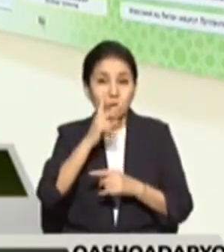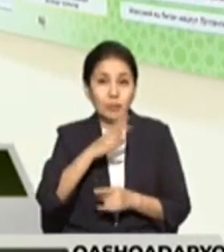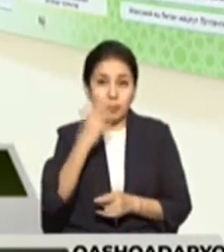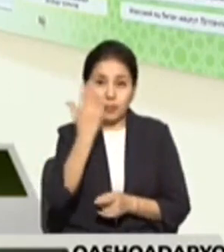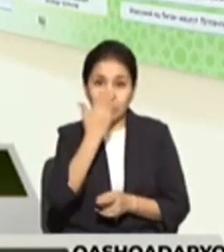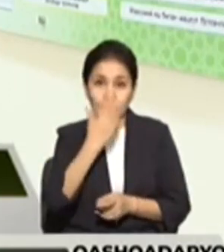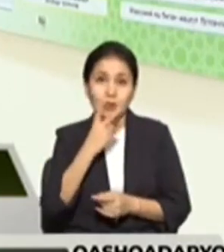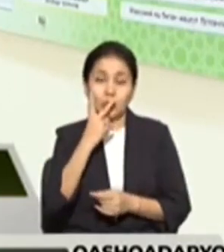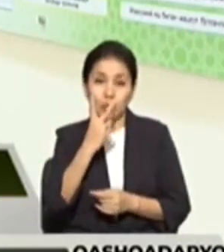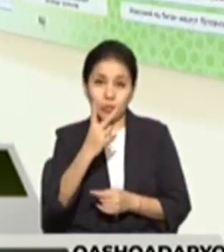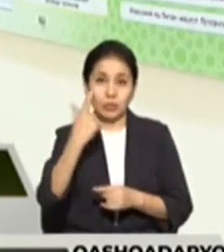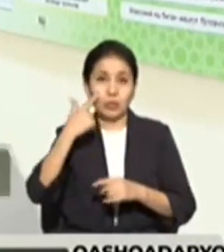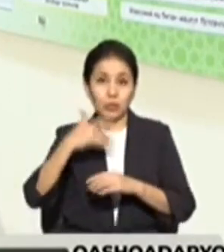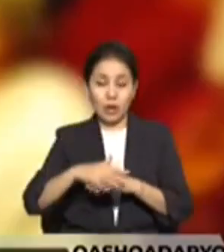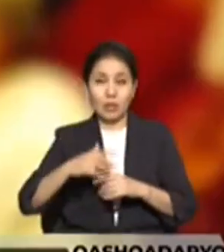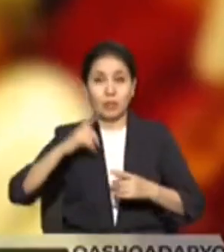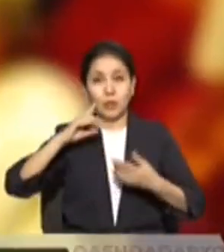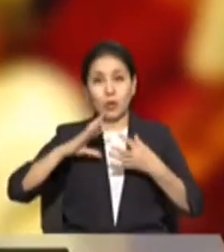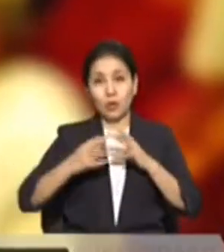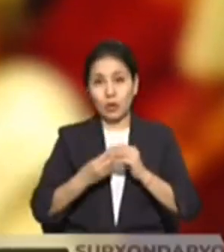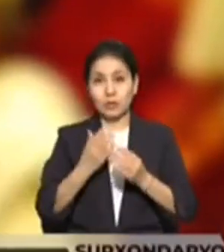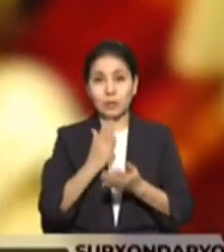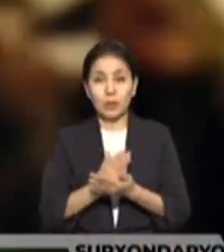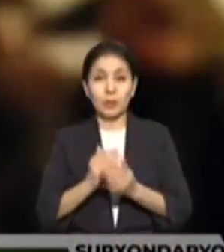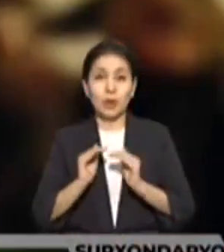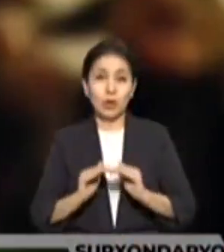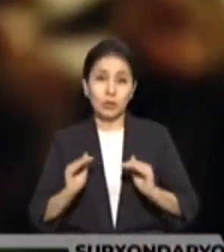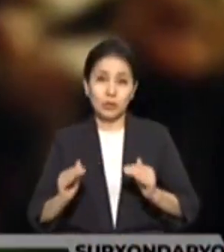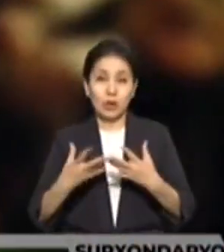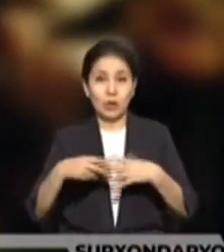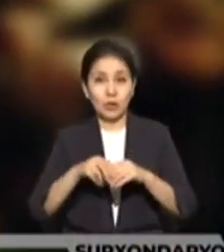buni ko'rdim, o'rgandim, o'zim uchun xulosa chiqardim. Ota-onalar ham bolalarga